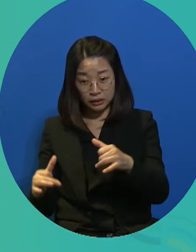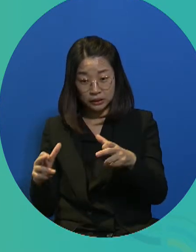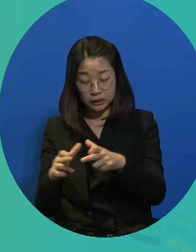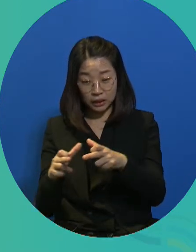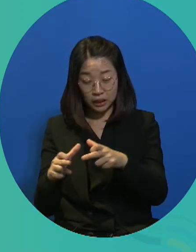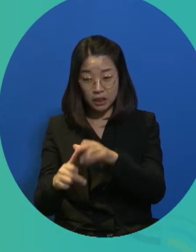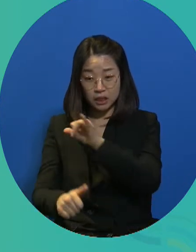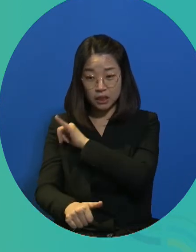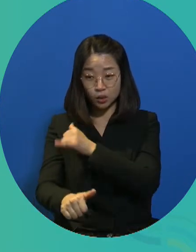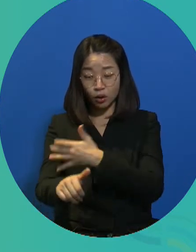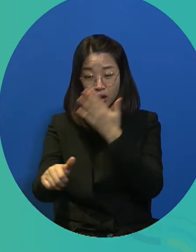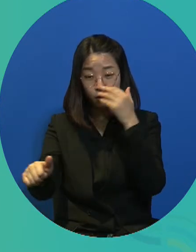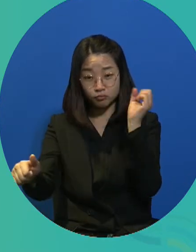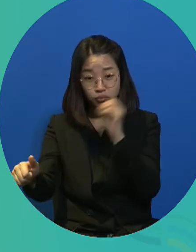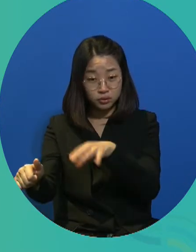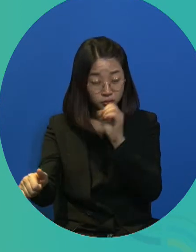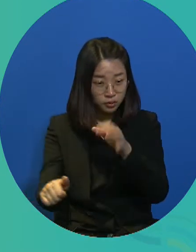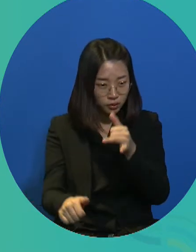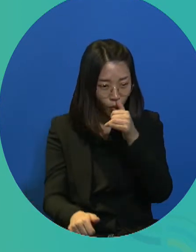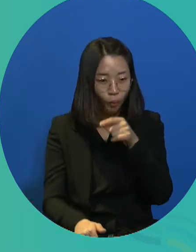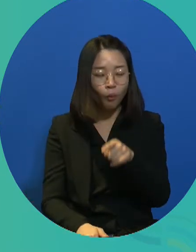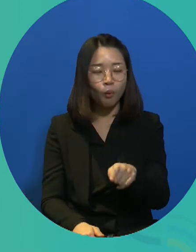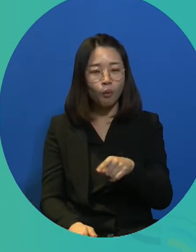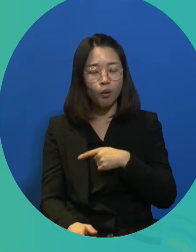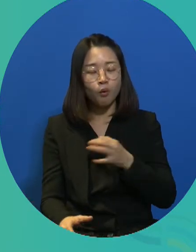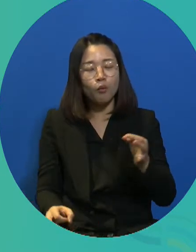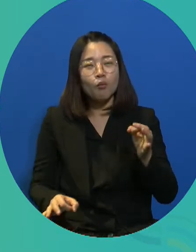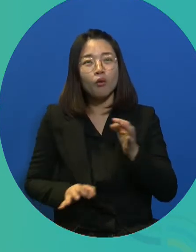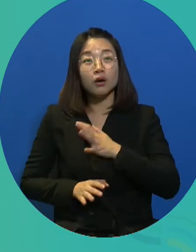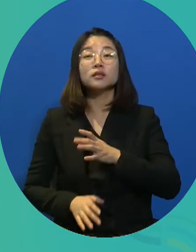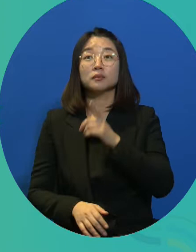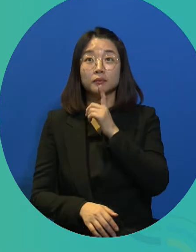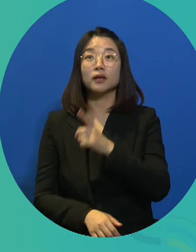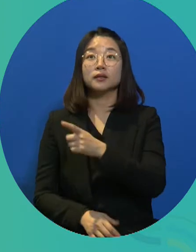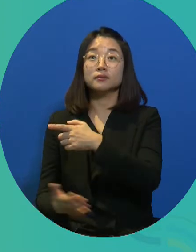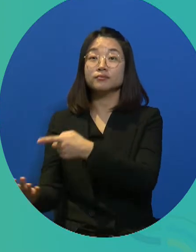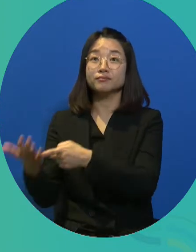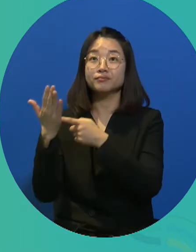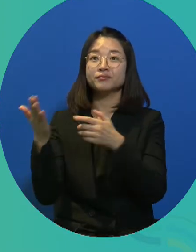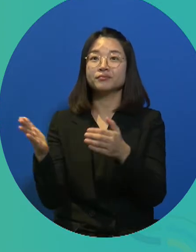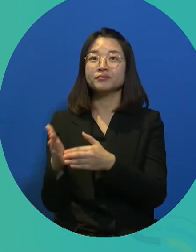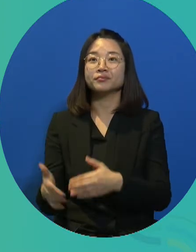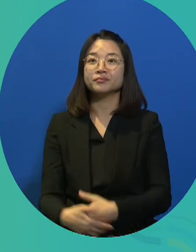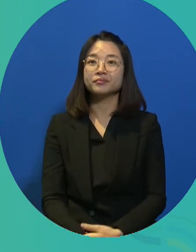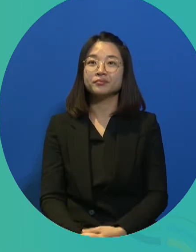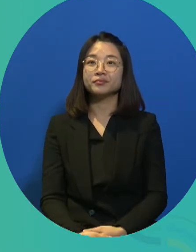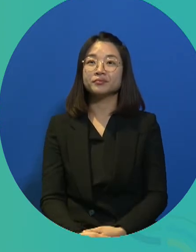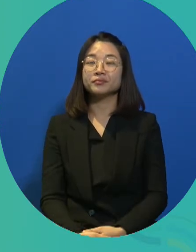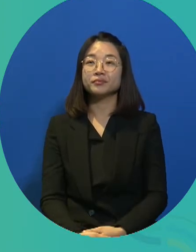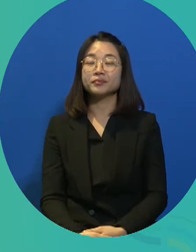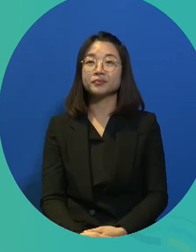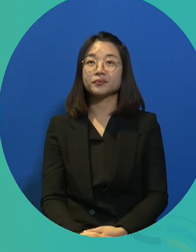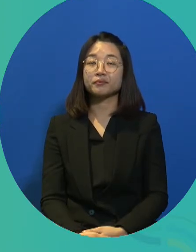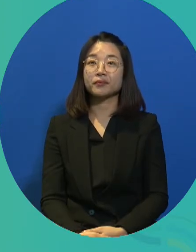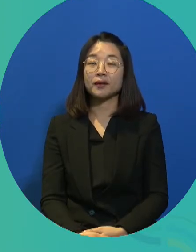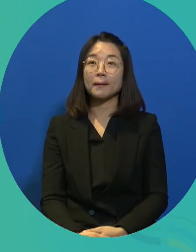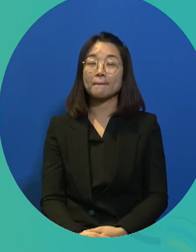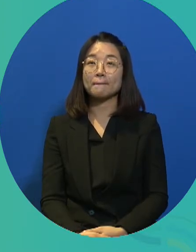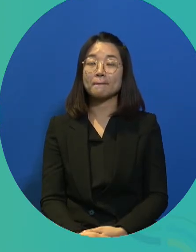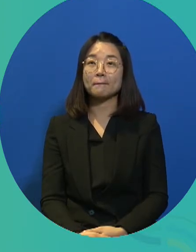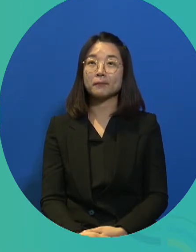말인가라는 그런 것을 믿지 못했던 것이죠. 영국의 이런 빈곤층 또 장애인들이